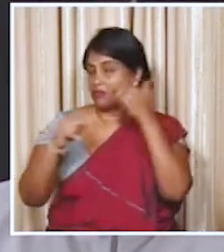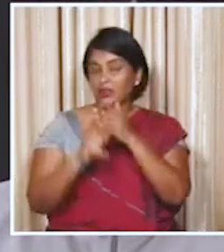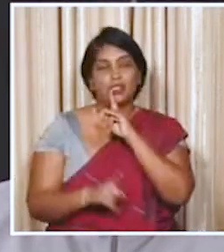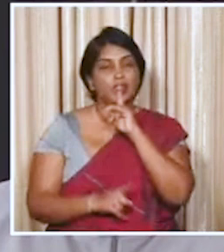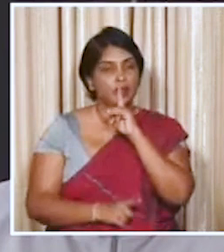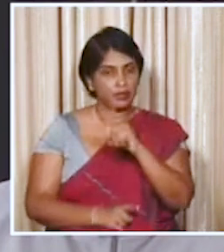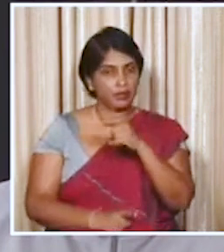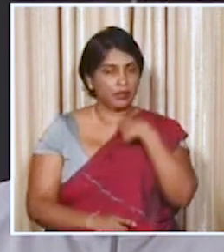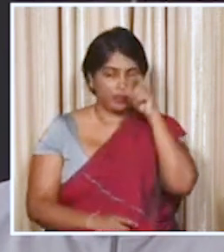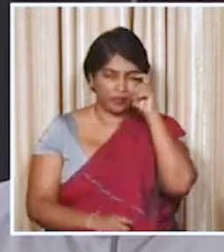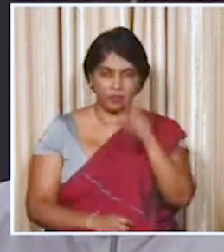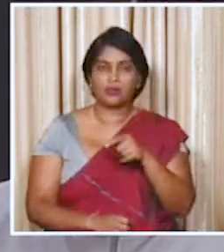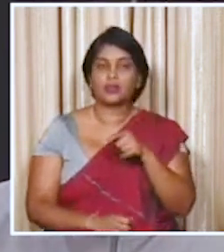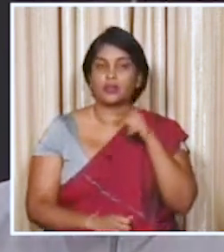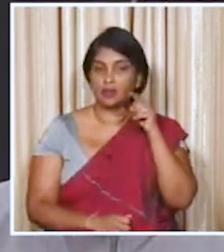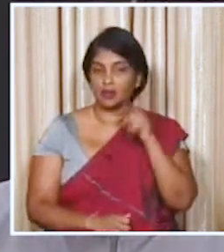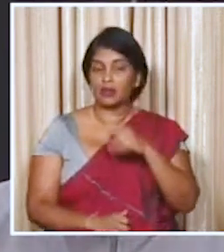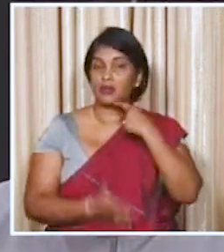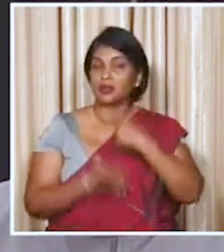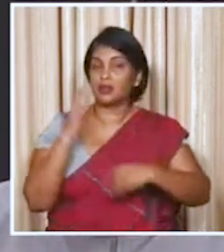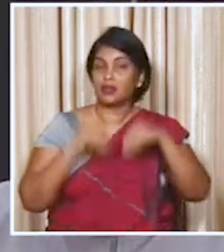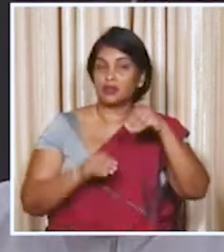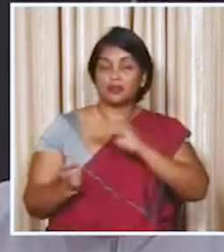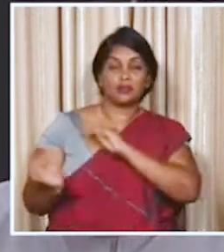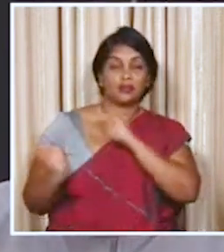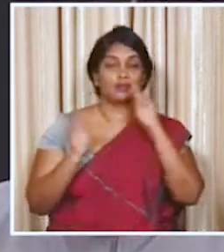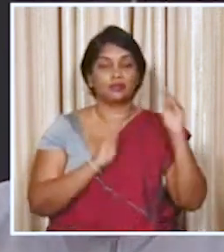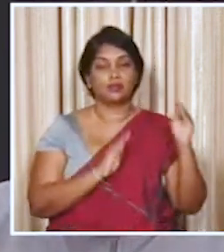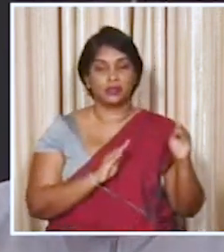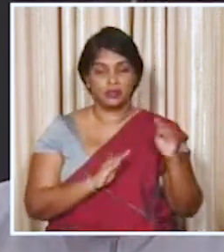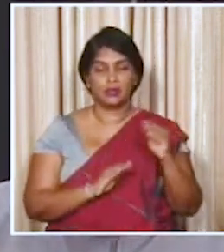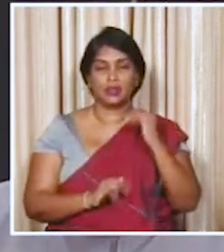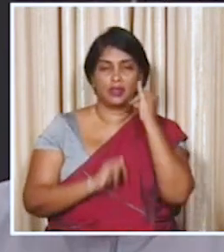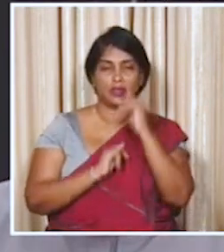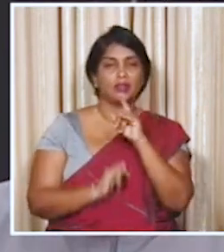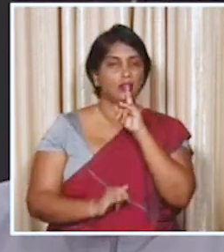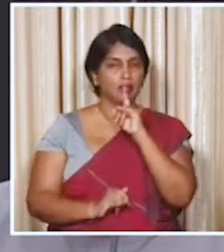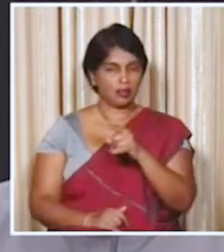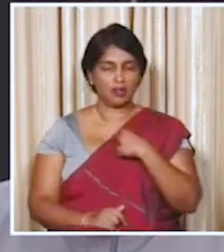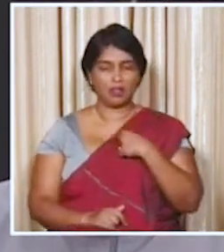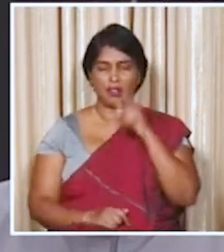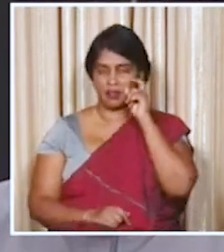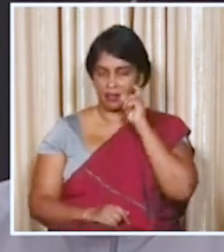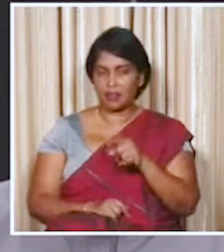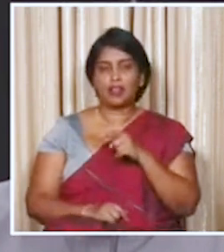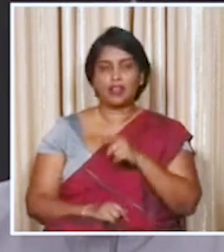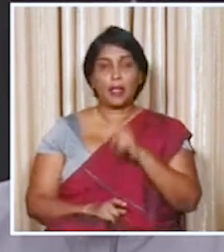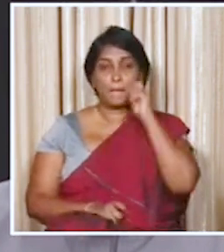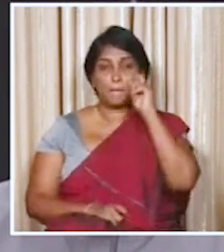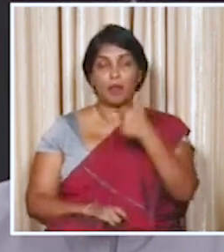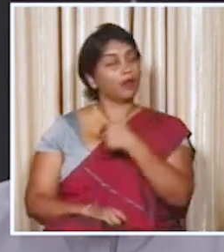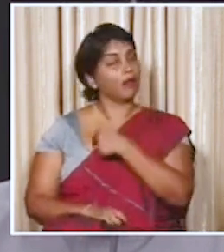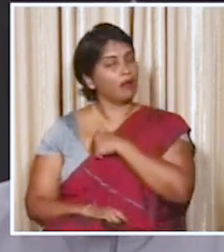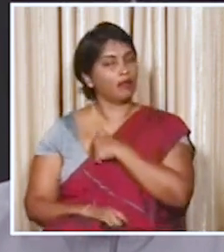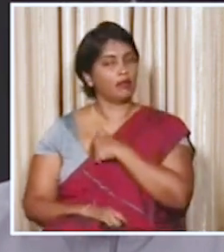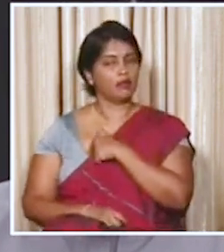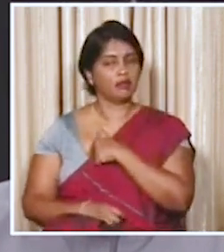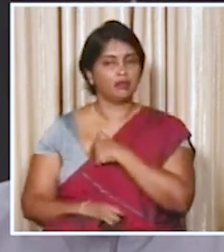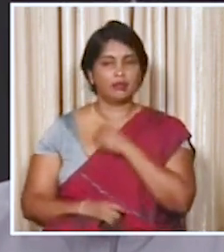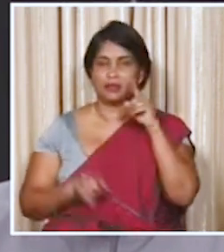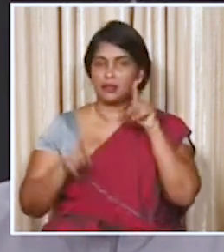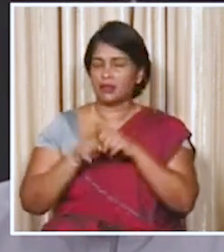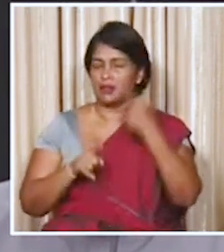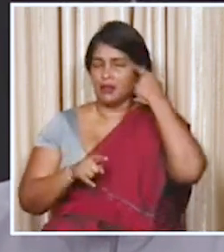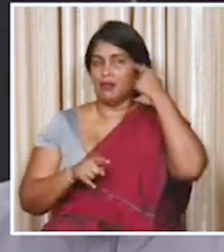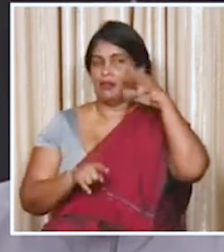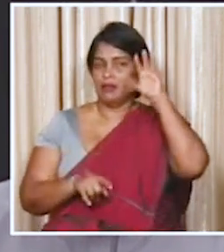අපි දැක්කා. ඔබතුමිය මැතිවරණ කල් දානවා ගැන කිය චෝදනා එල්ල කරනවා අපි දැක්කා. ඒක මිනිස්සුන්ගේ හදවතට දැනෙන විදිහට ඔබතුමියලා කතා